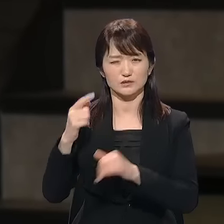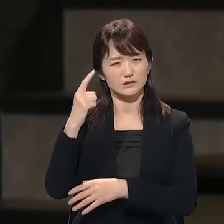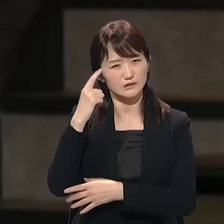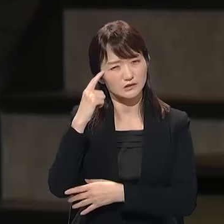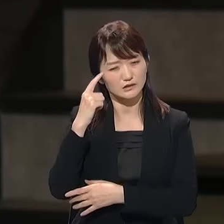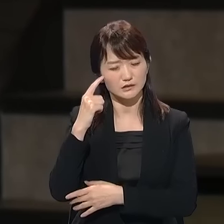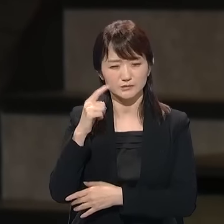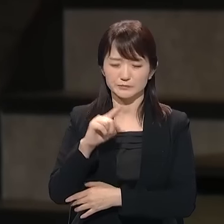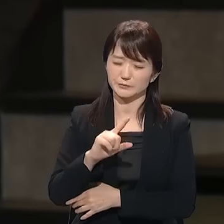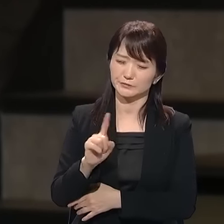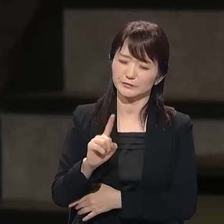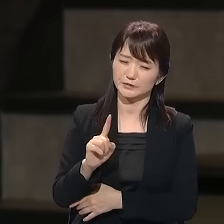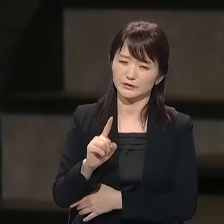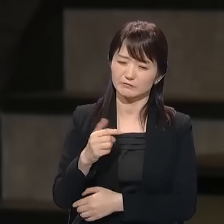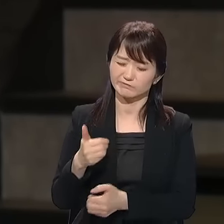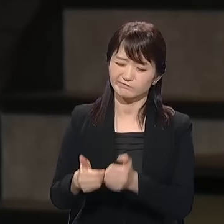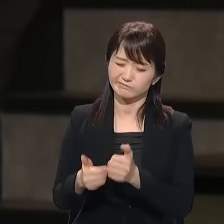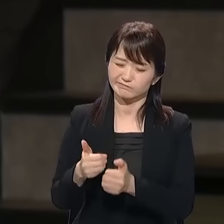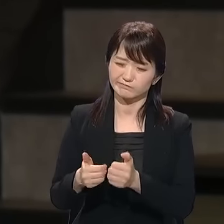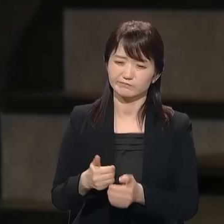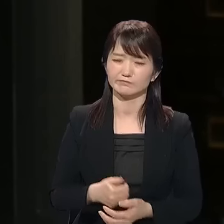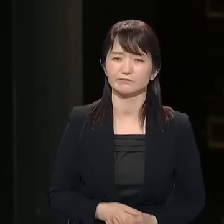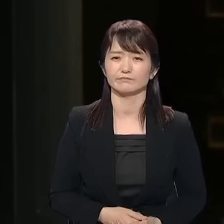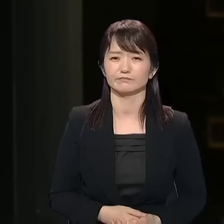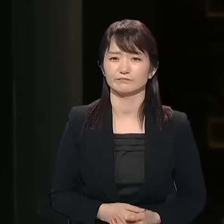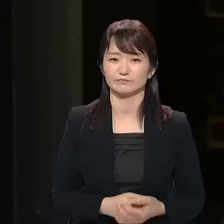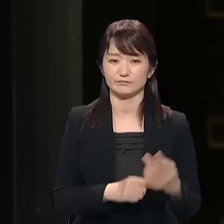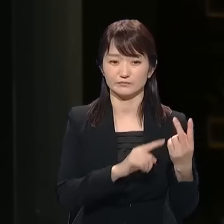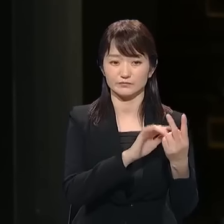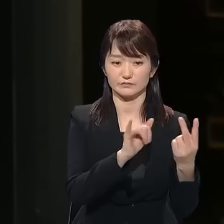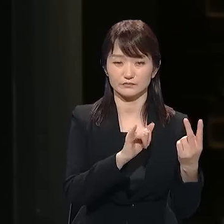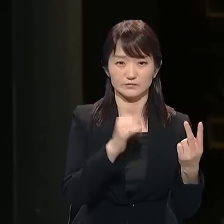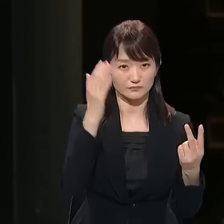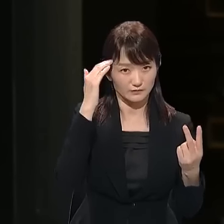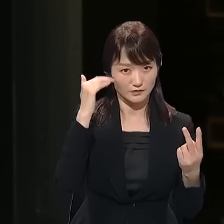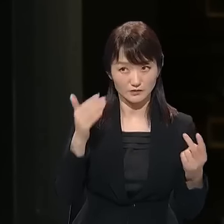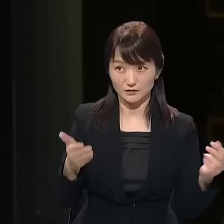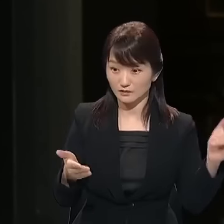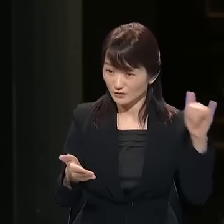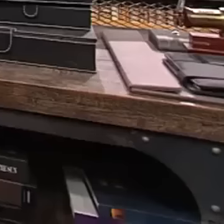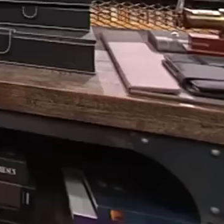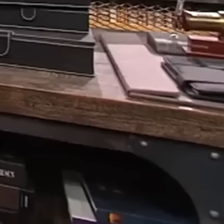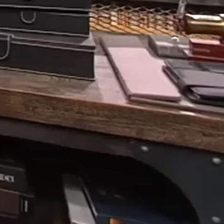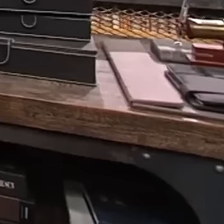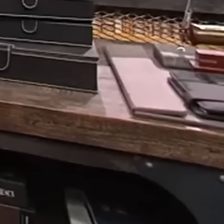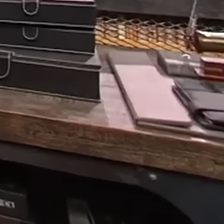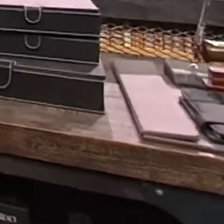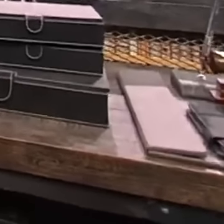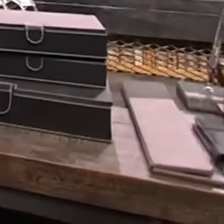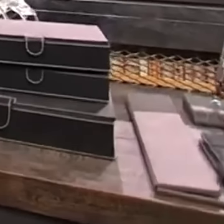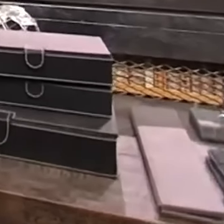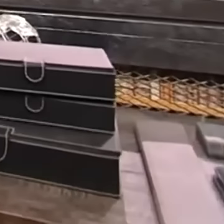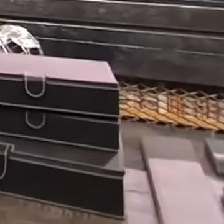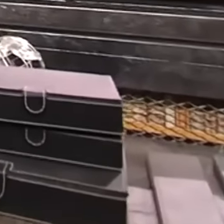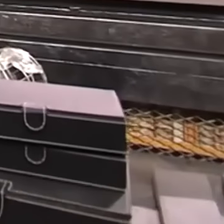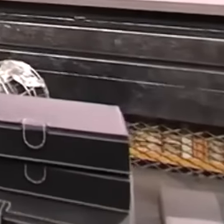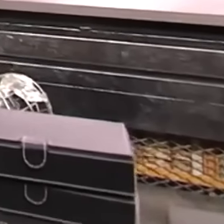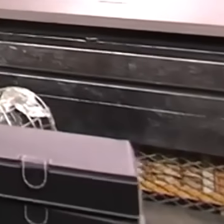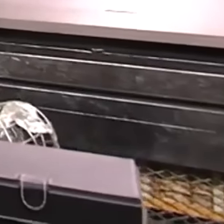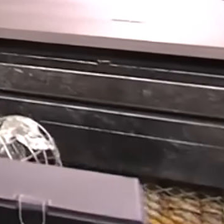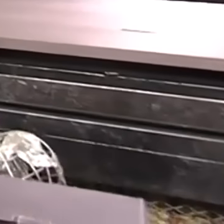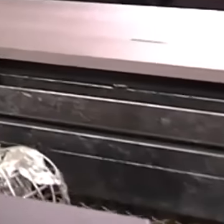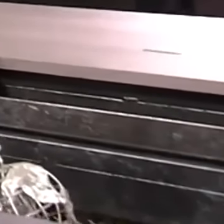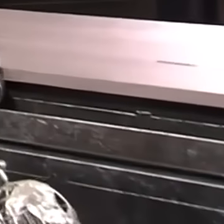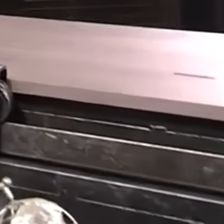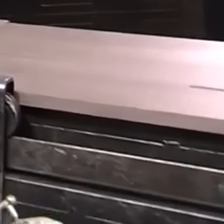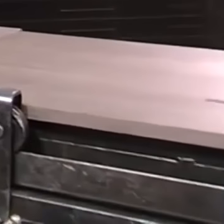여러 가지로 불편하고 부끄럽습니다. 이분들이 다시는 한국에 오고 싶을까 싶네요. 이 사건의 진실을 추적하고